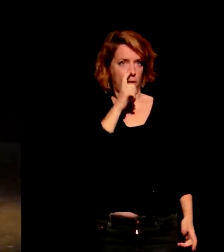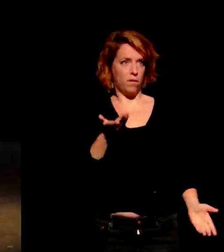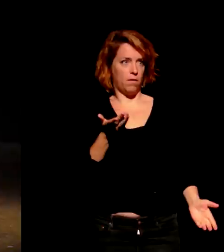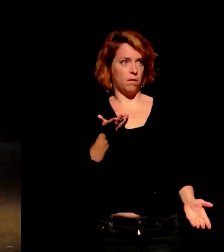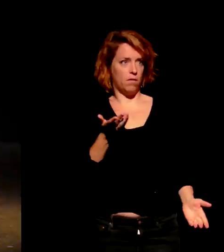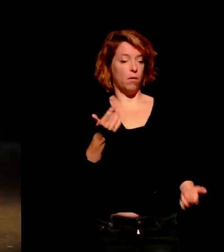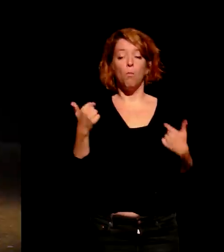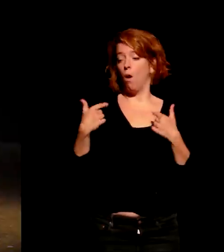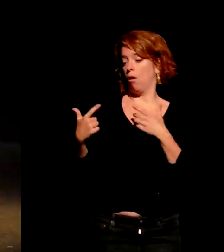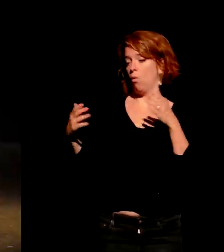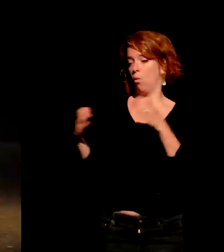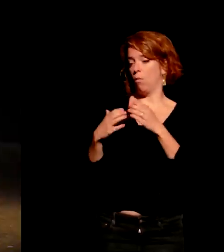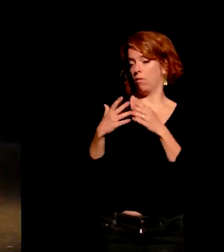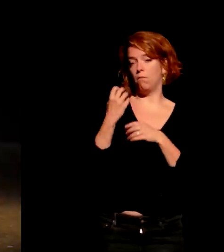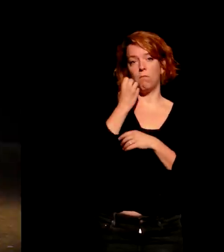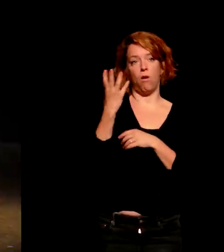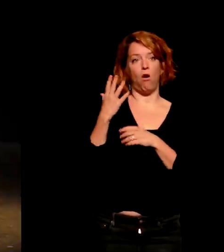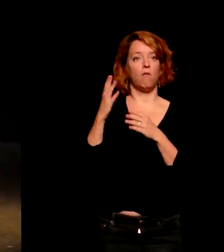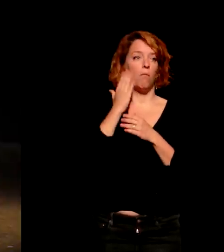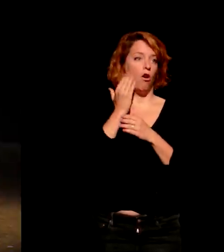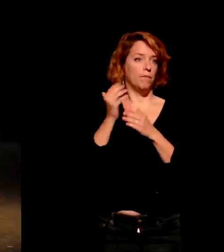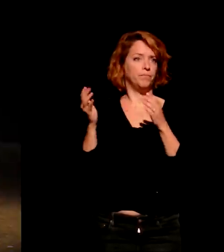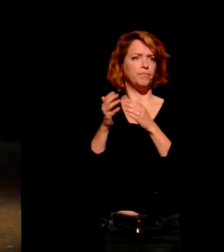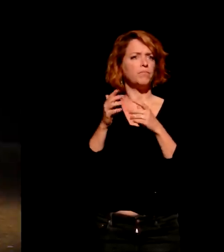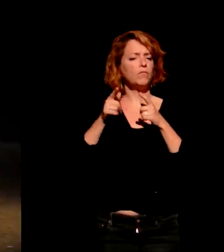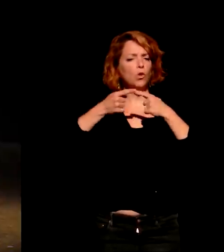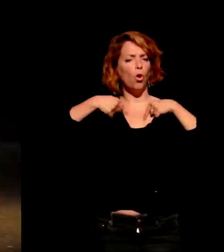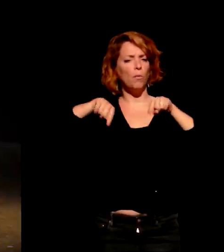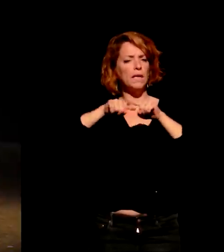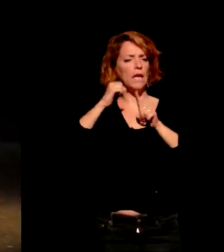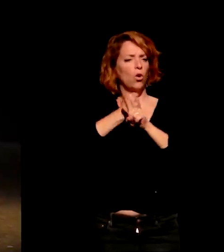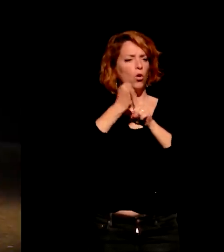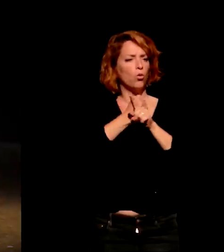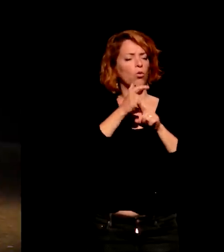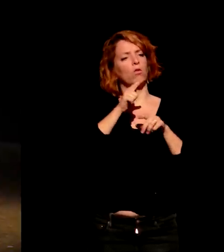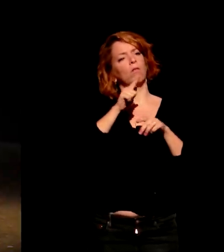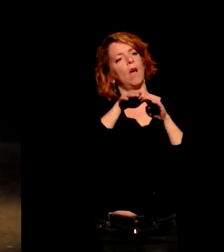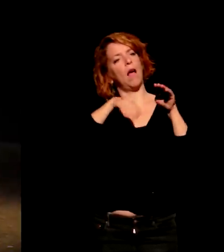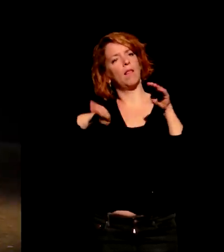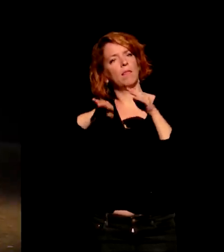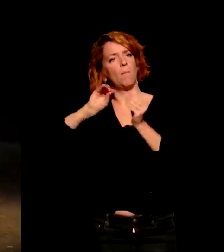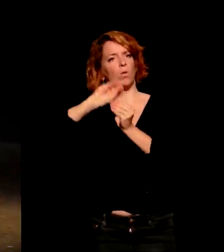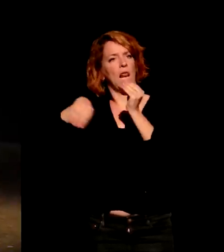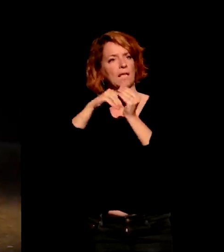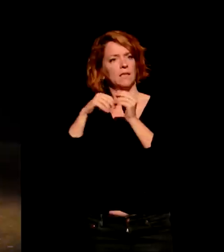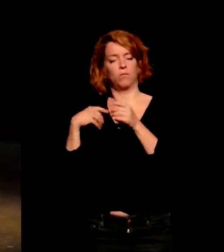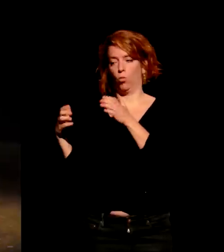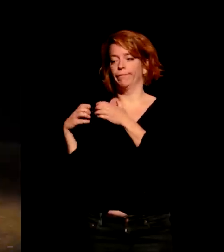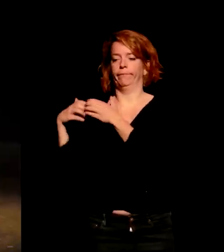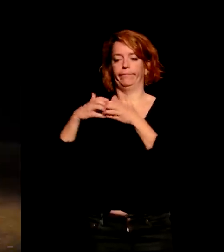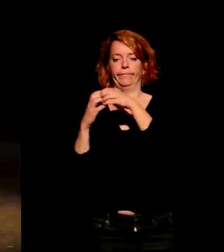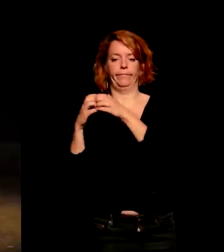avec un groupe de blancs, pour le coup, enfin, d'un comité qui s'appelait Comité de lutte altermondialiste. Et donc, on va dans la